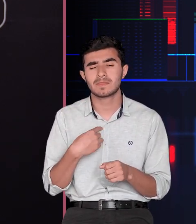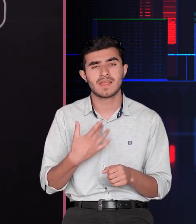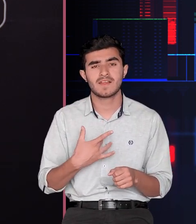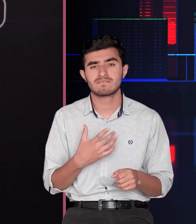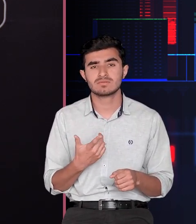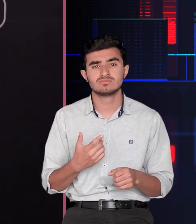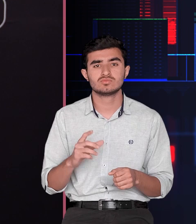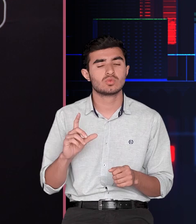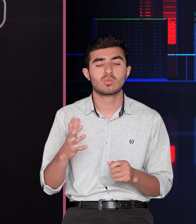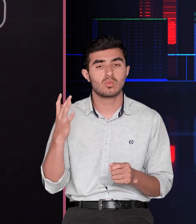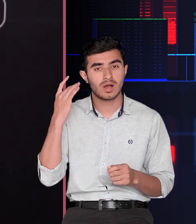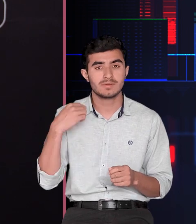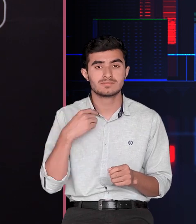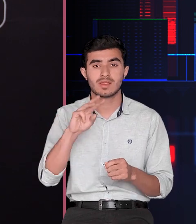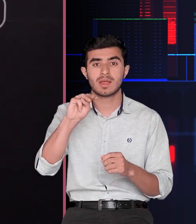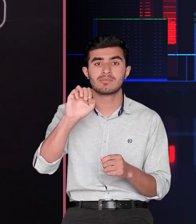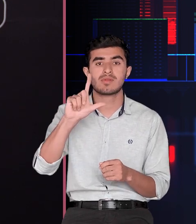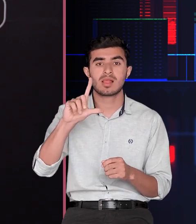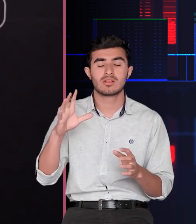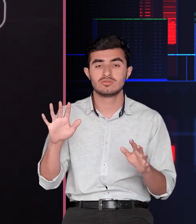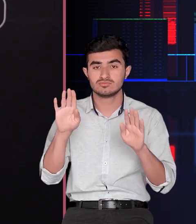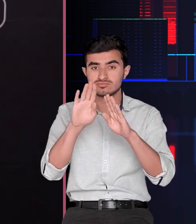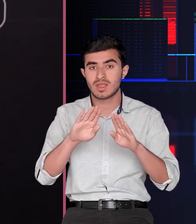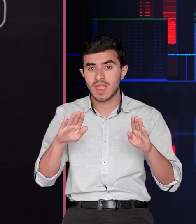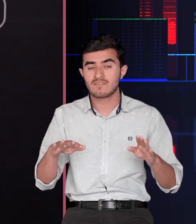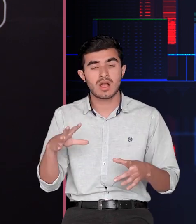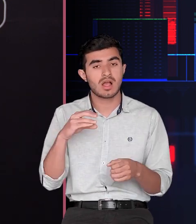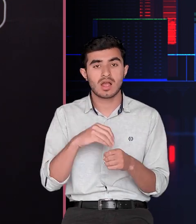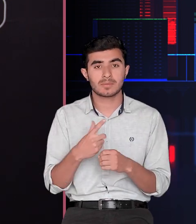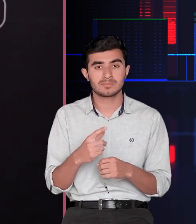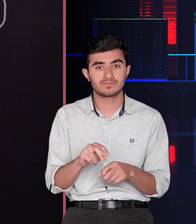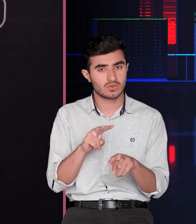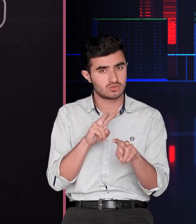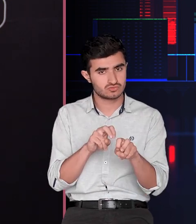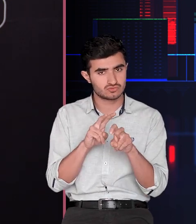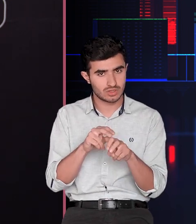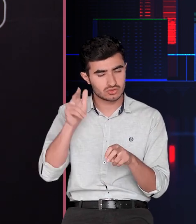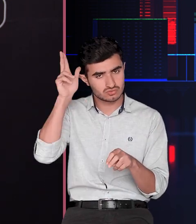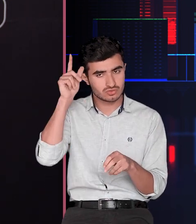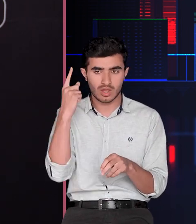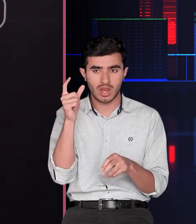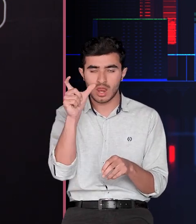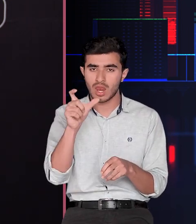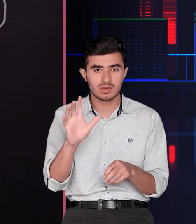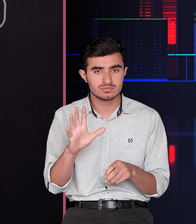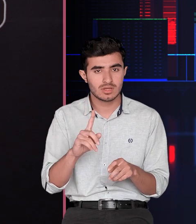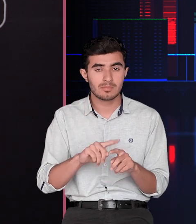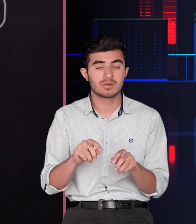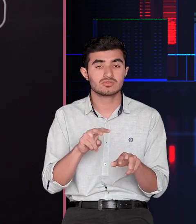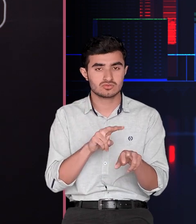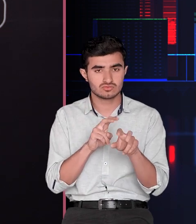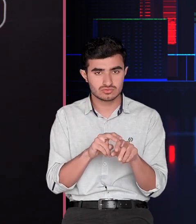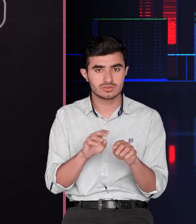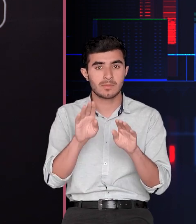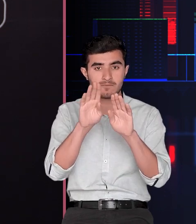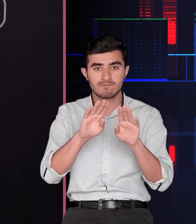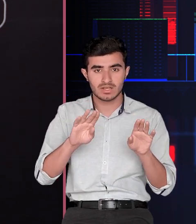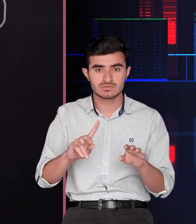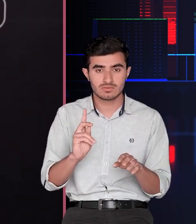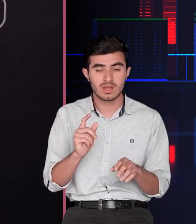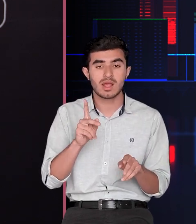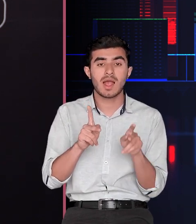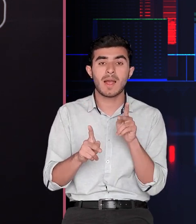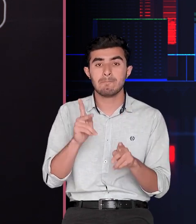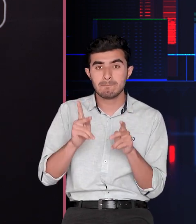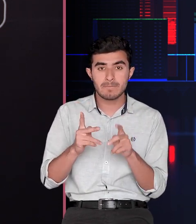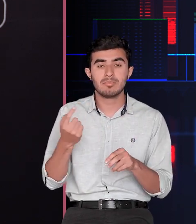और घोड़ा और वो पैगी नहीं है। मेला पूरा एक जो फेस्टिवल है उसमें जो स्पेक्टेटर हैं वो बहुत ही अहम है, बहुत